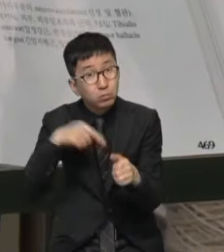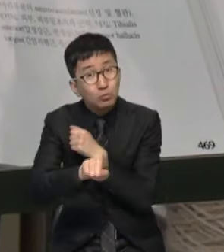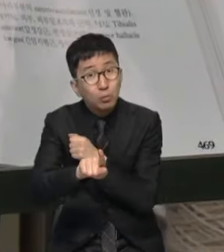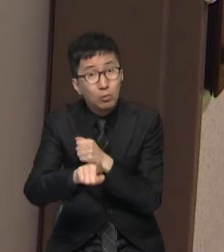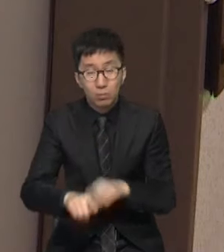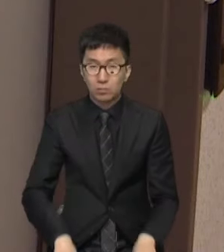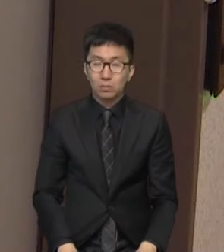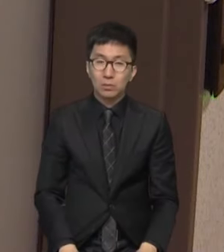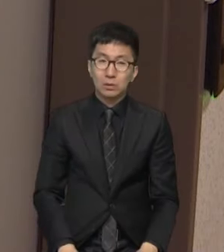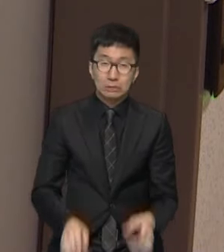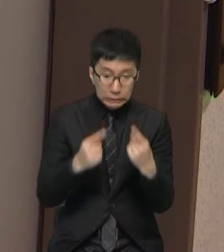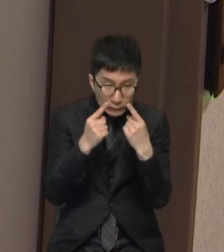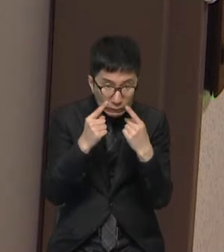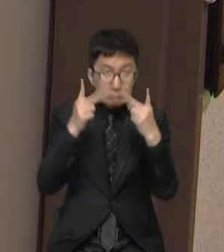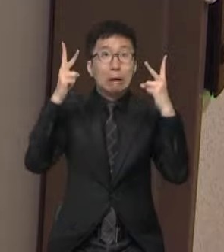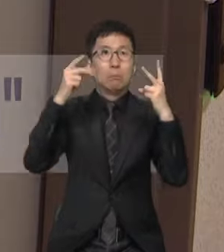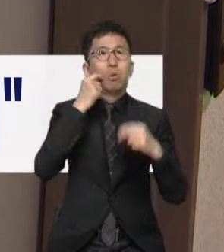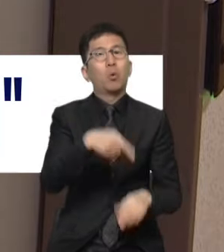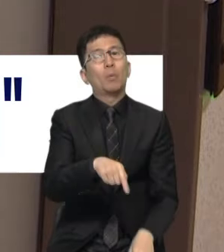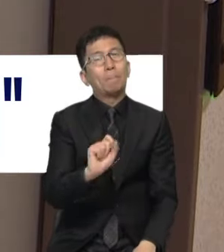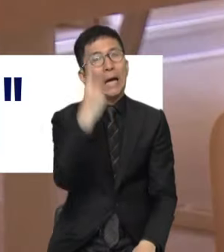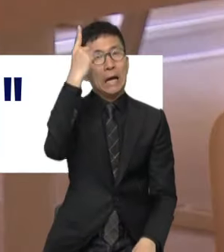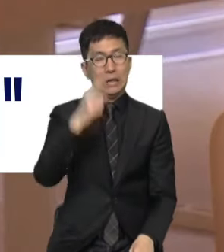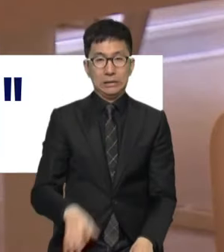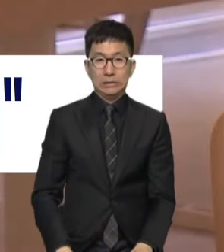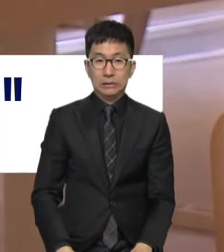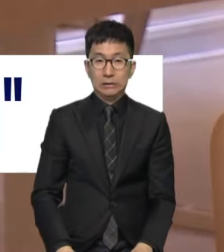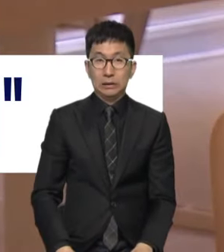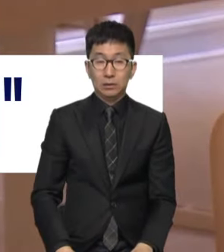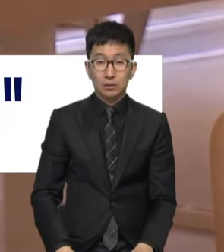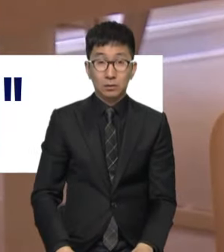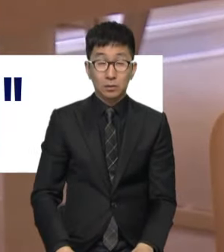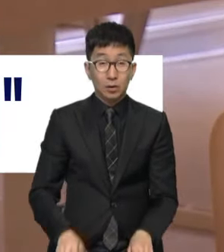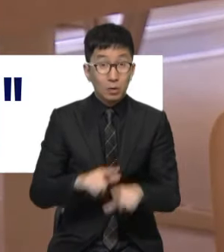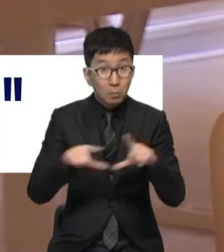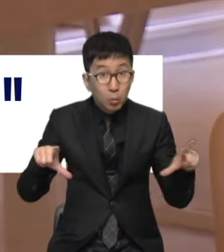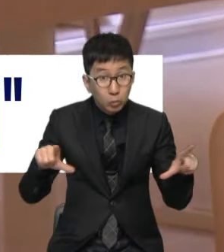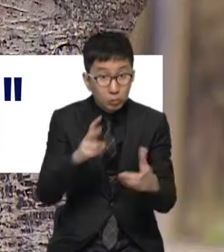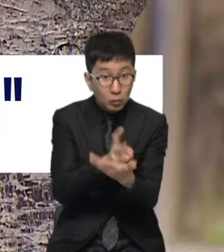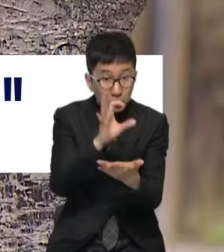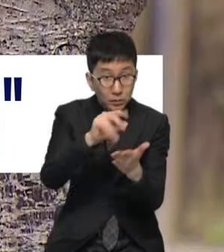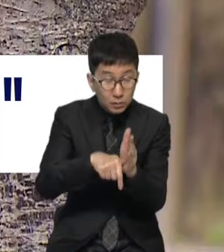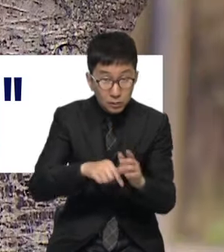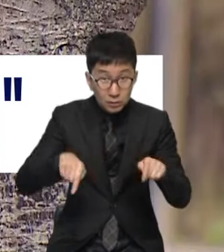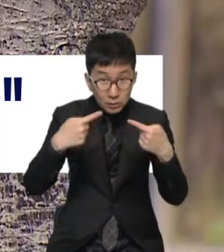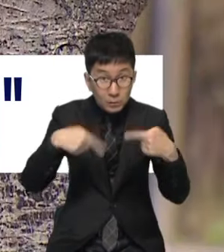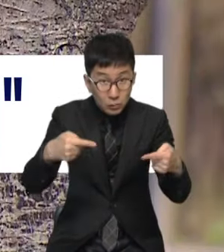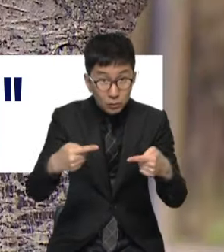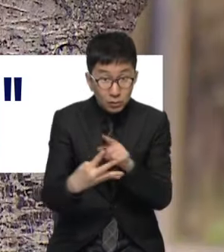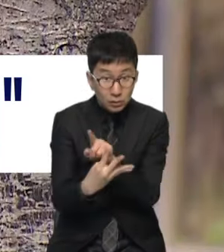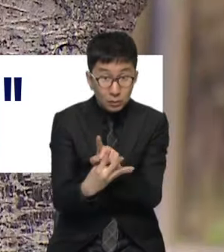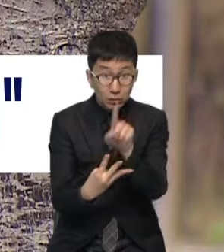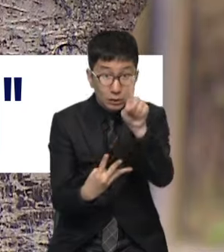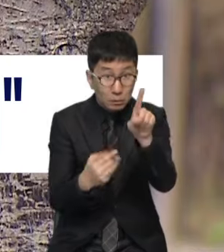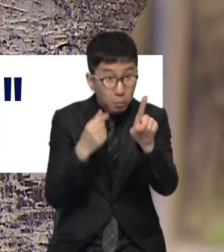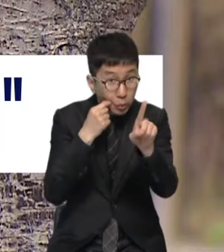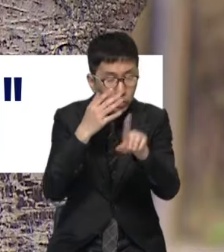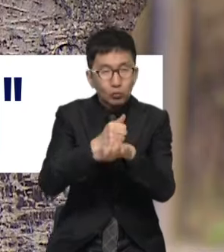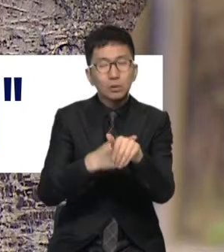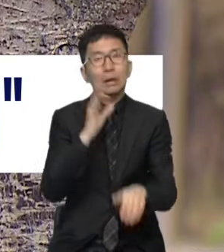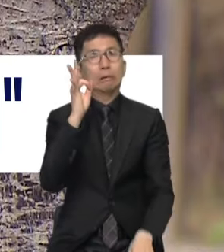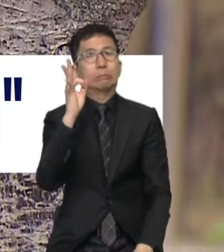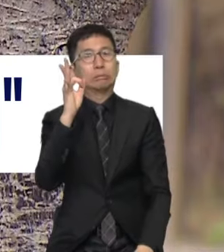사태를 피해보자는 의도입니다. 대부분 의대에서는 수업 일수의 4분의 1 이상을 채우지 못하면 F학점을 받고 유급 처리가